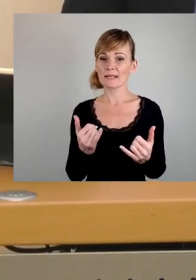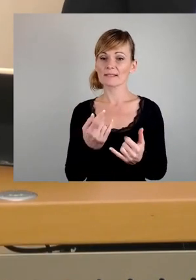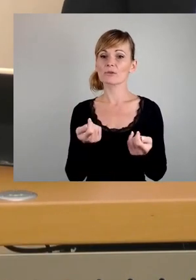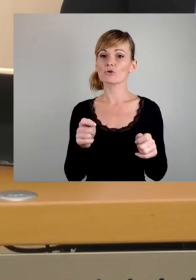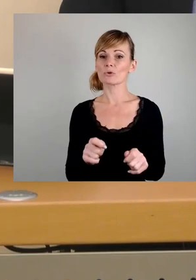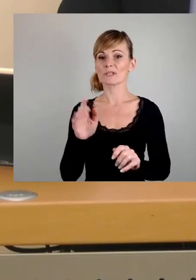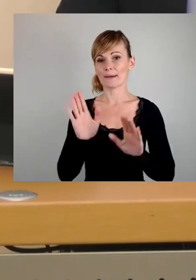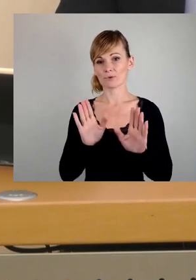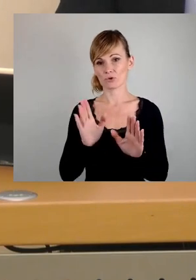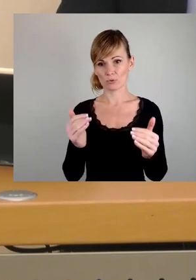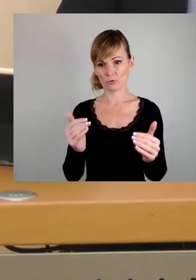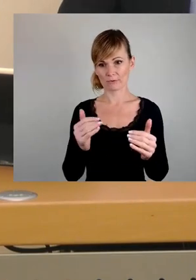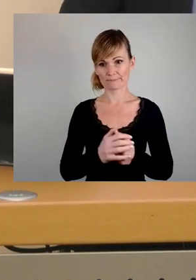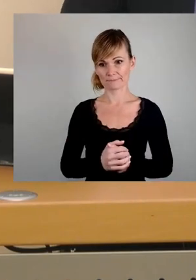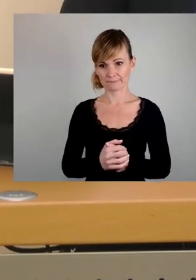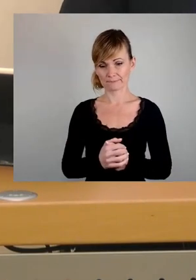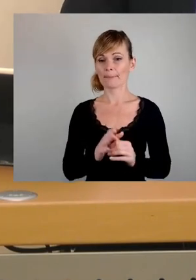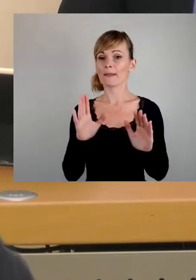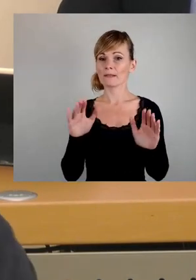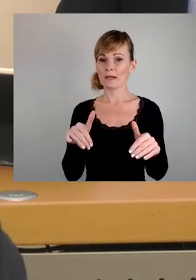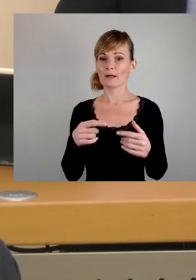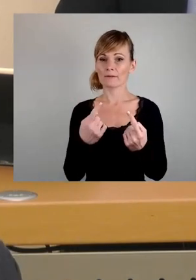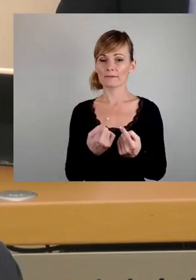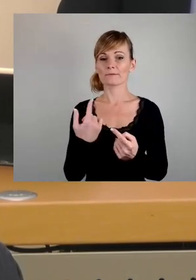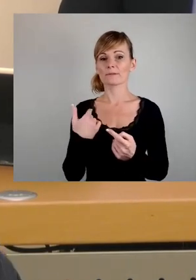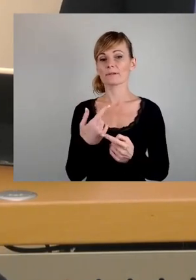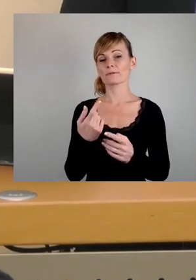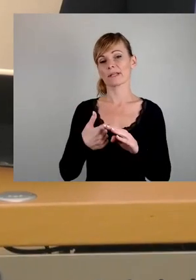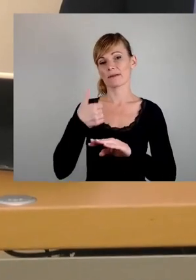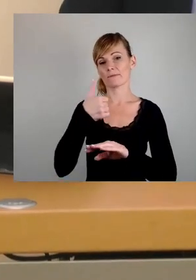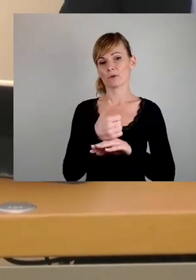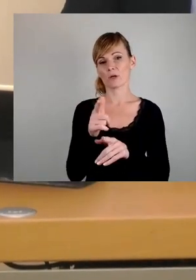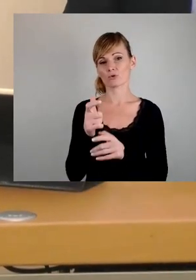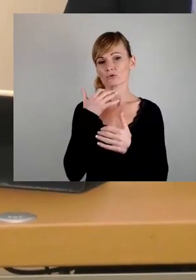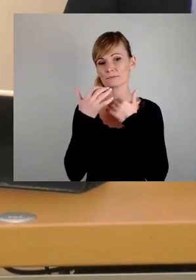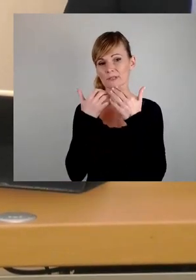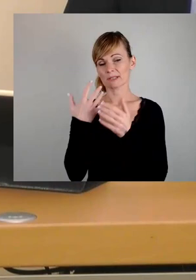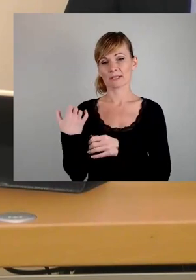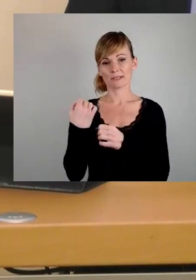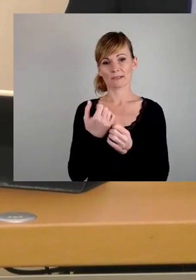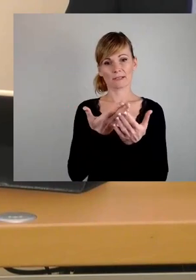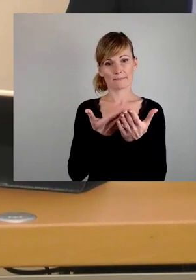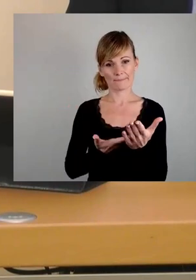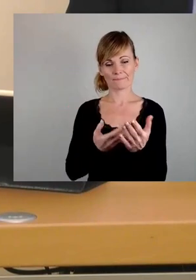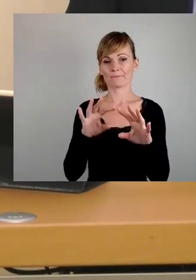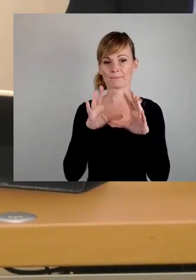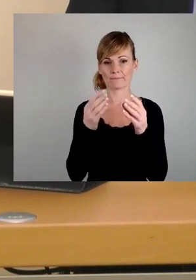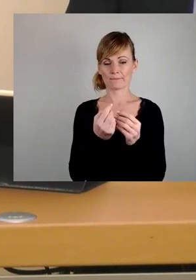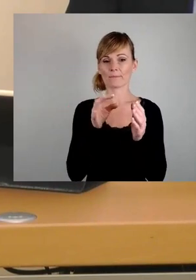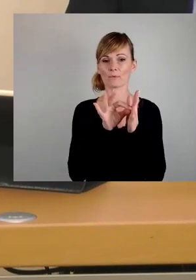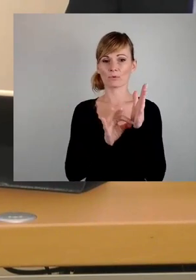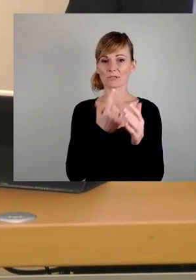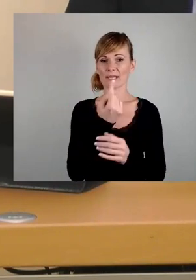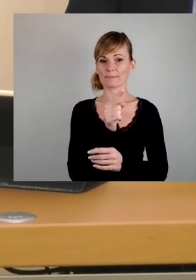Schlussabstimmung. Und da darf ich den federführenden Ausschussbericht hernehmen und zunächst den Komplex der Punkte 1 bis 5 zur